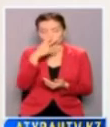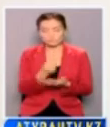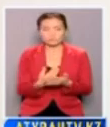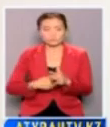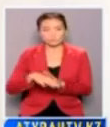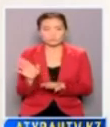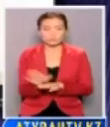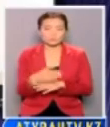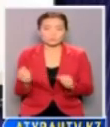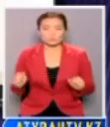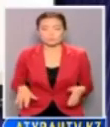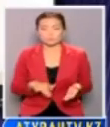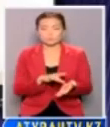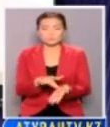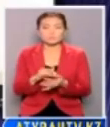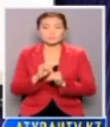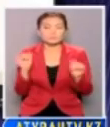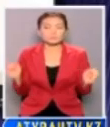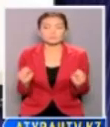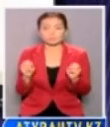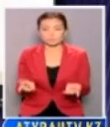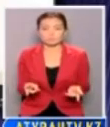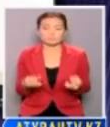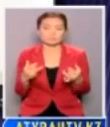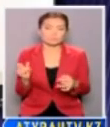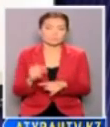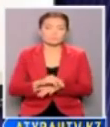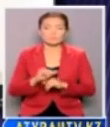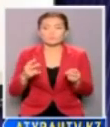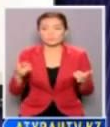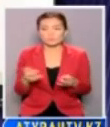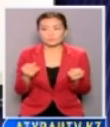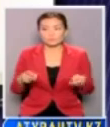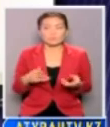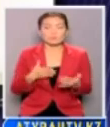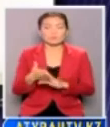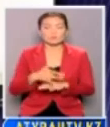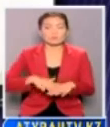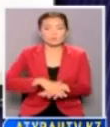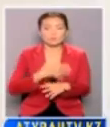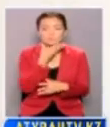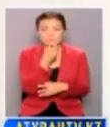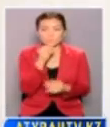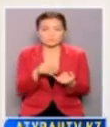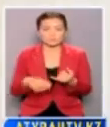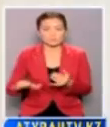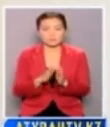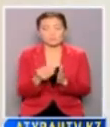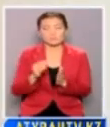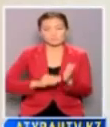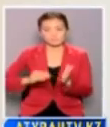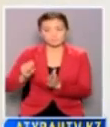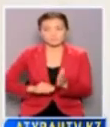жерімізде қыдырамыз дегендей. Ішкі туризмді дамыту үшін сұранысты арттыру керек. Ол үшін алдымен еліміздің көрнекті жерлерін кітапқа